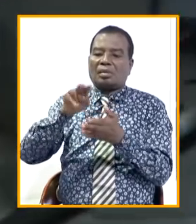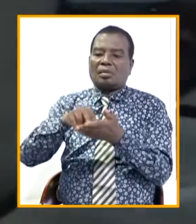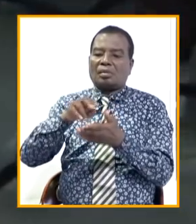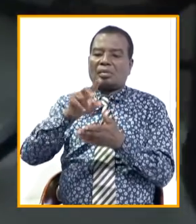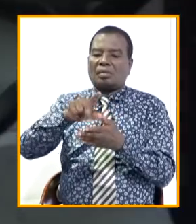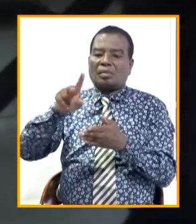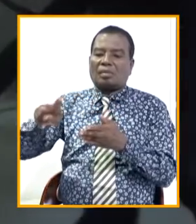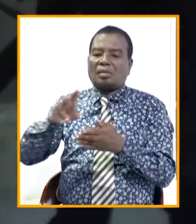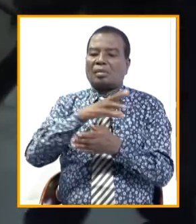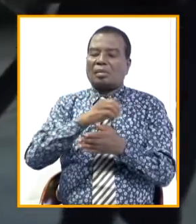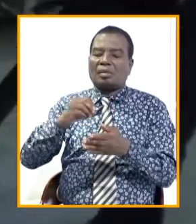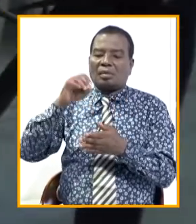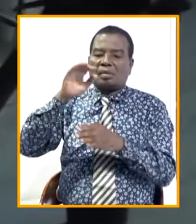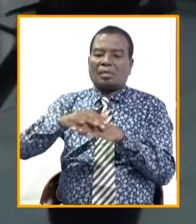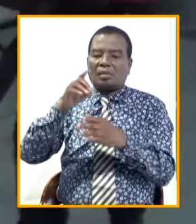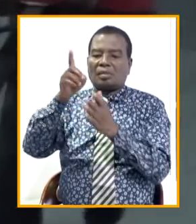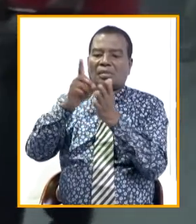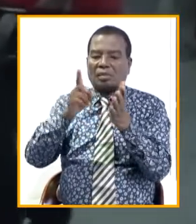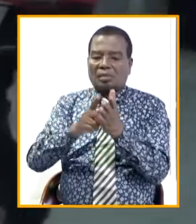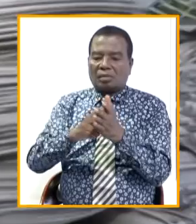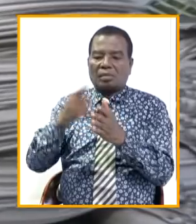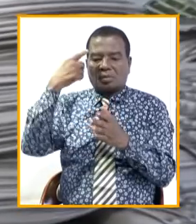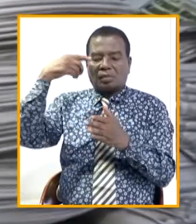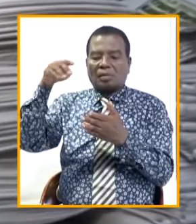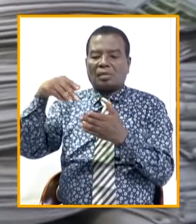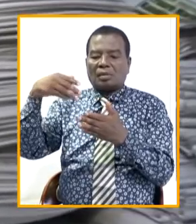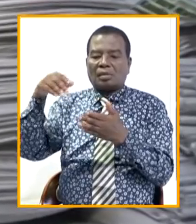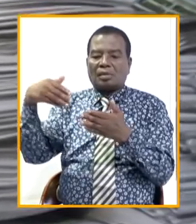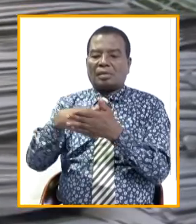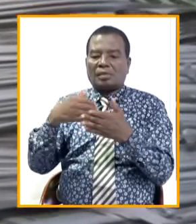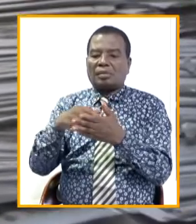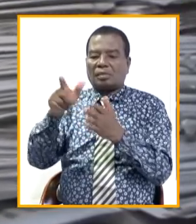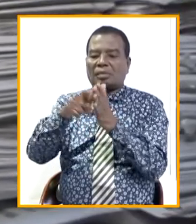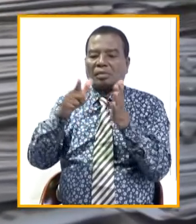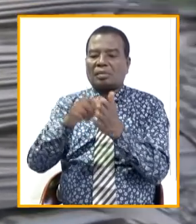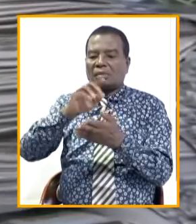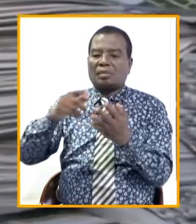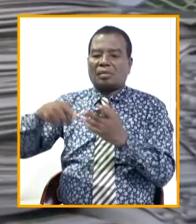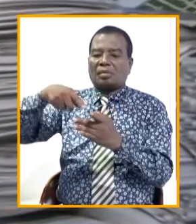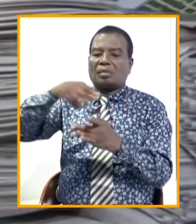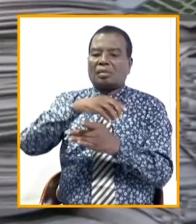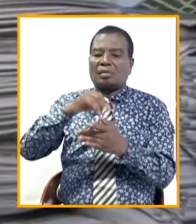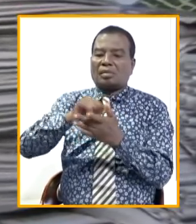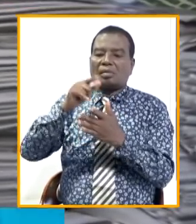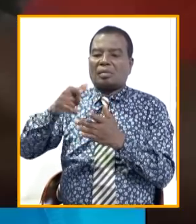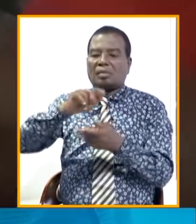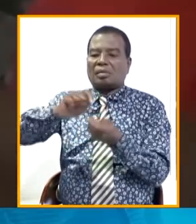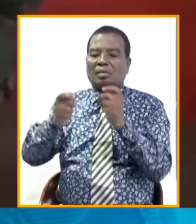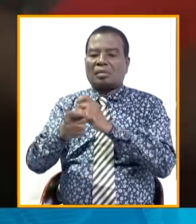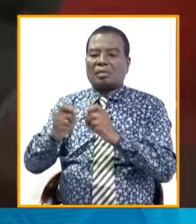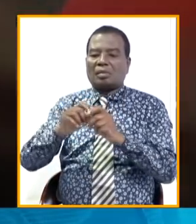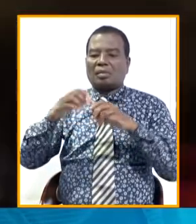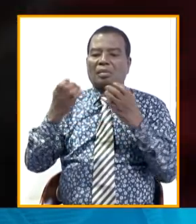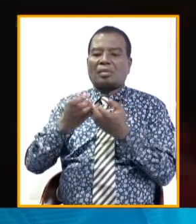décrets d'application de la nouvelle loi, 6 ont été arrêtés, il n'y reste que 2. Parmi ceux-ci, celui sur la réforme de la